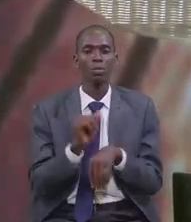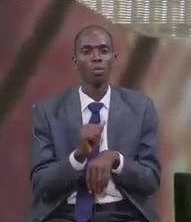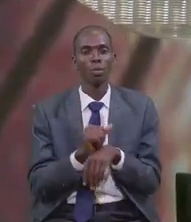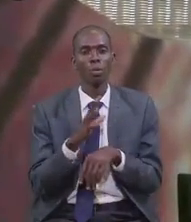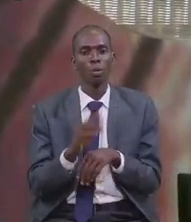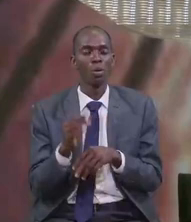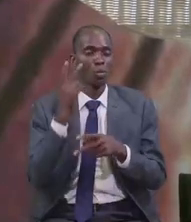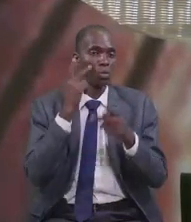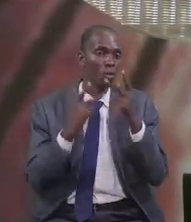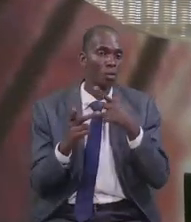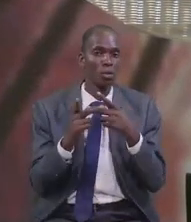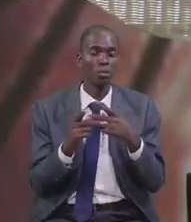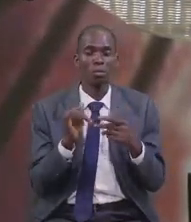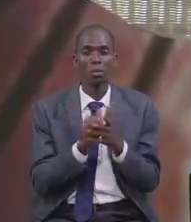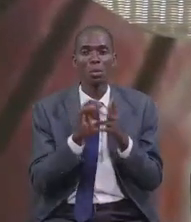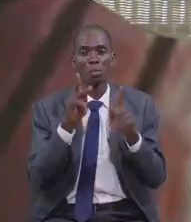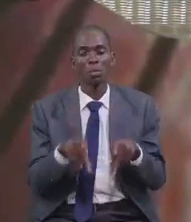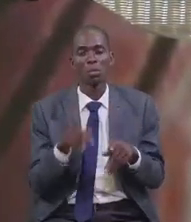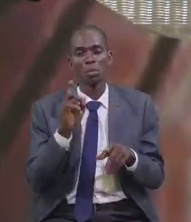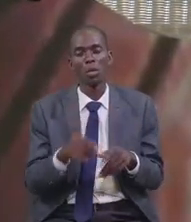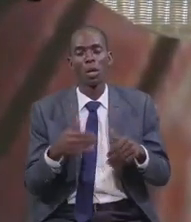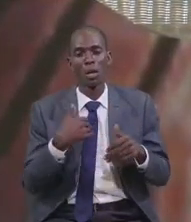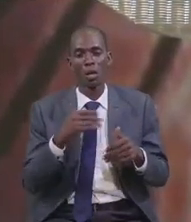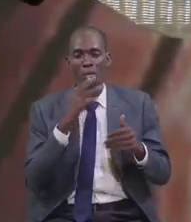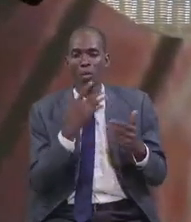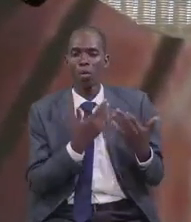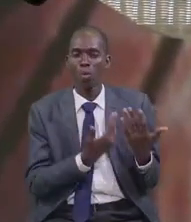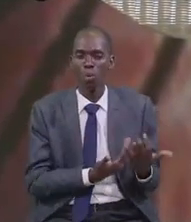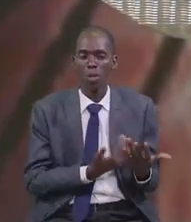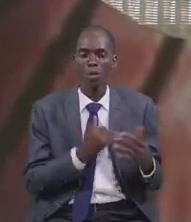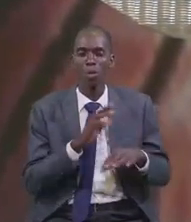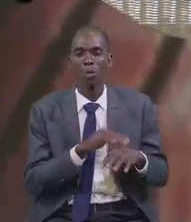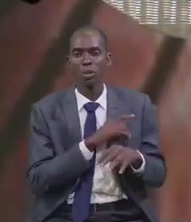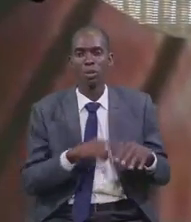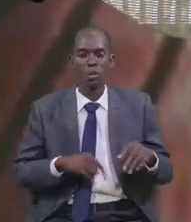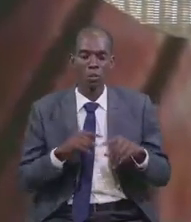prophétise, la personne-là, évidemment, doit